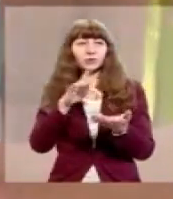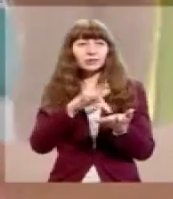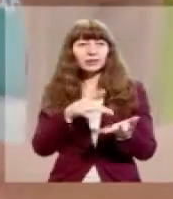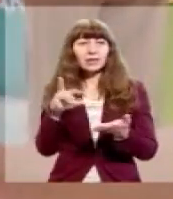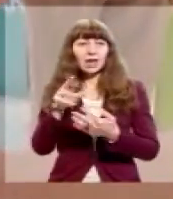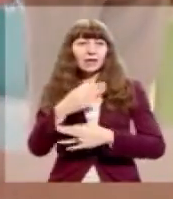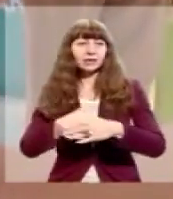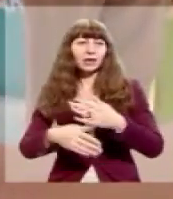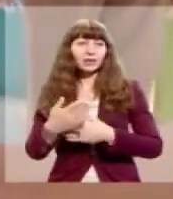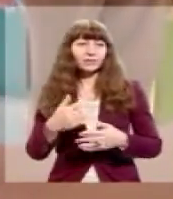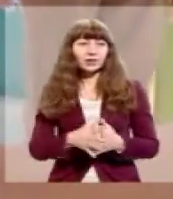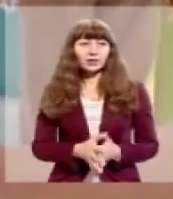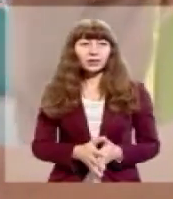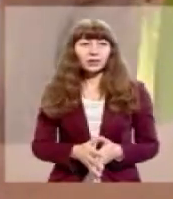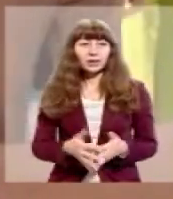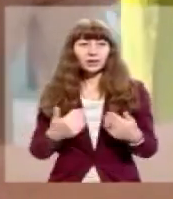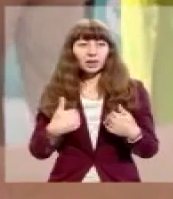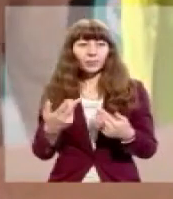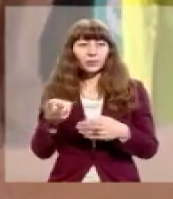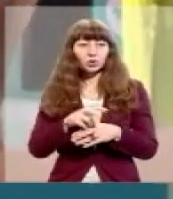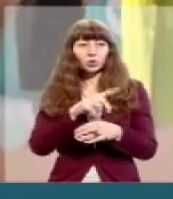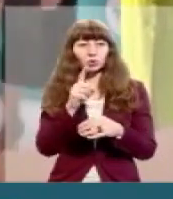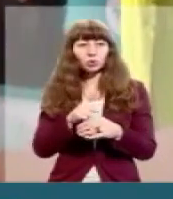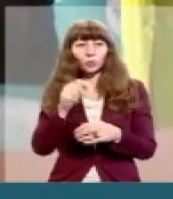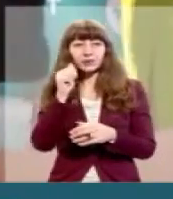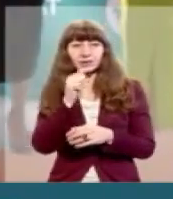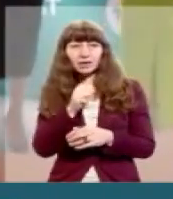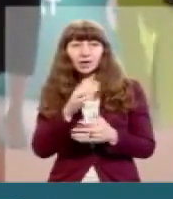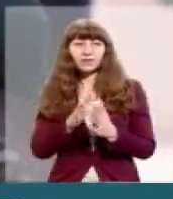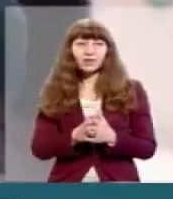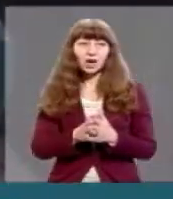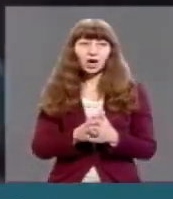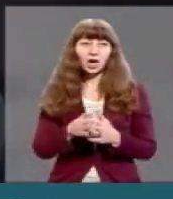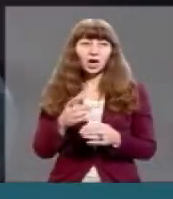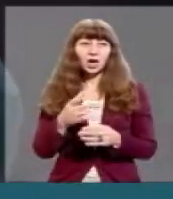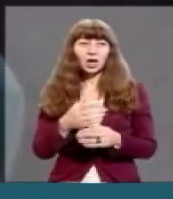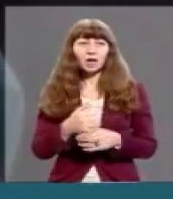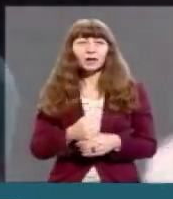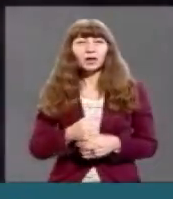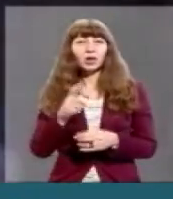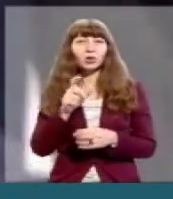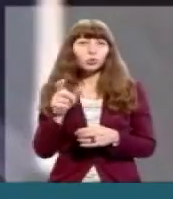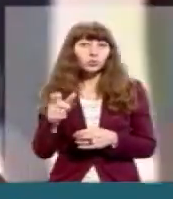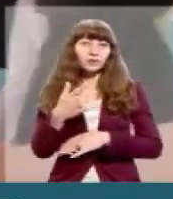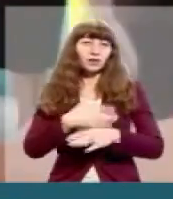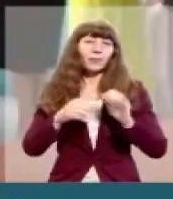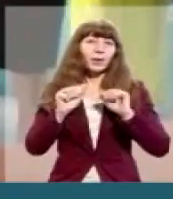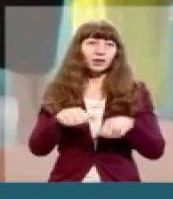солардың құқығын қорғау, одан басқа ертең олар отбасына тірек болсын деп жұмыс істесін деп сол үшін